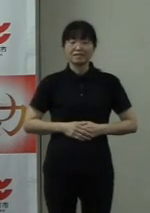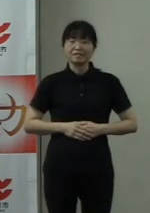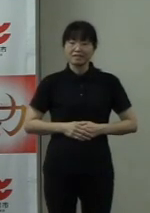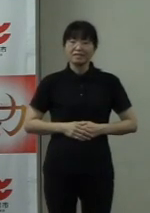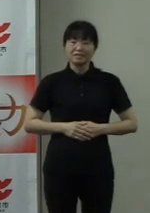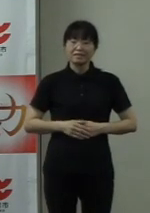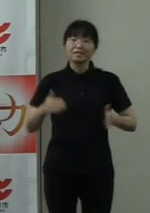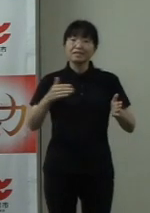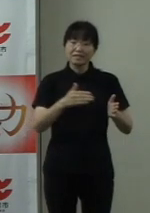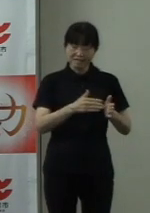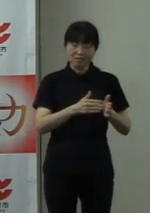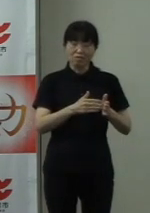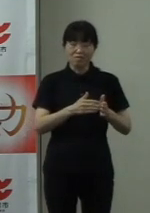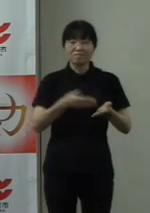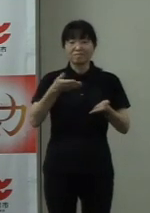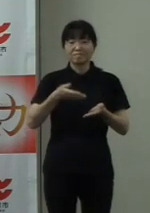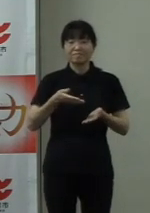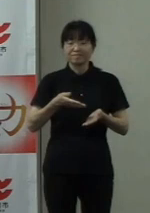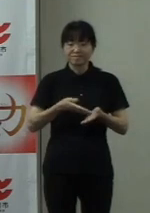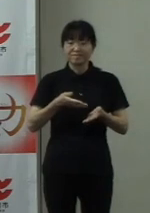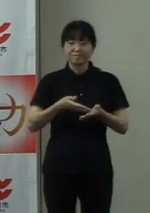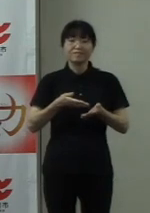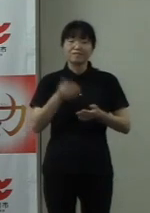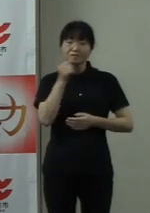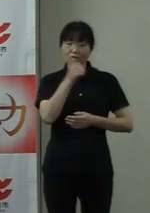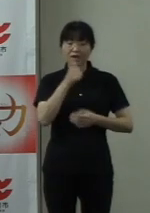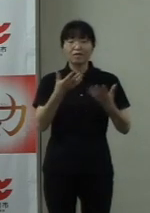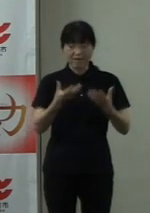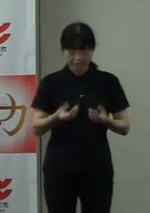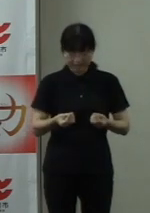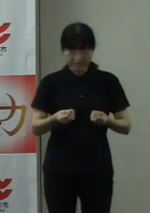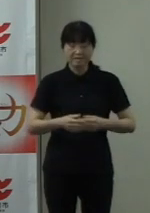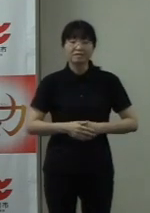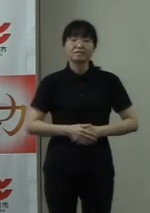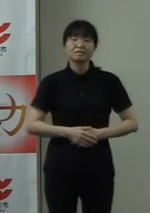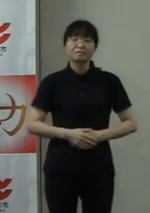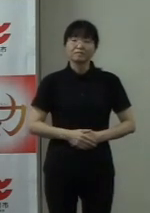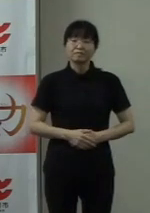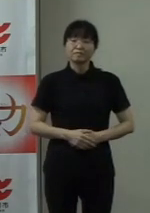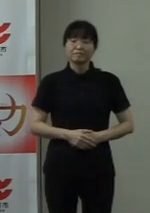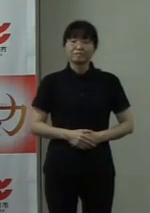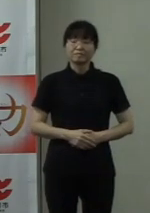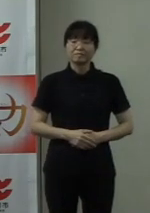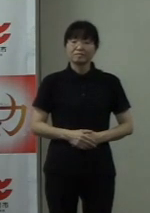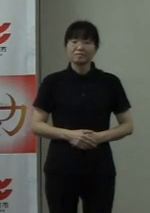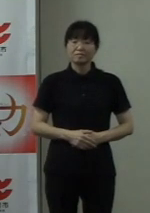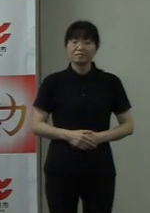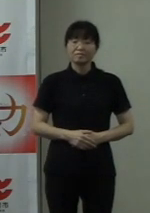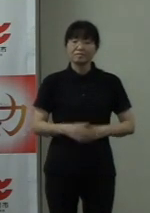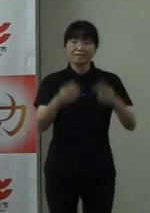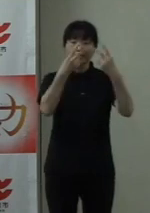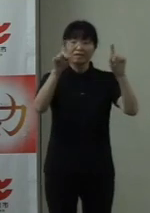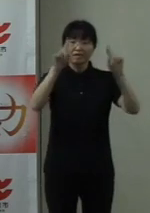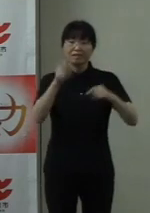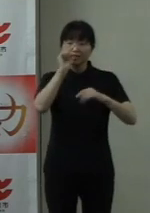て、私からの紹介とさせていただきます。 はい、そうしますとですね、行事予